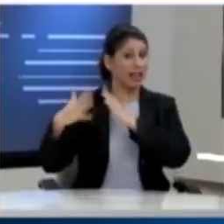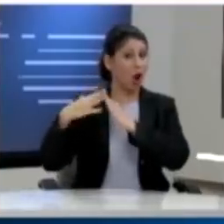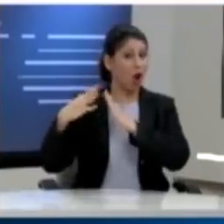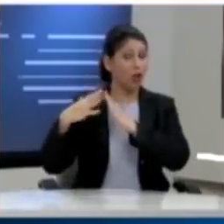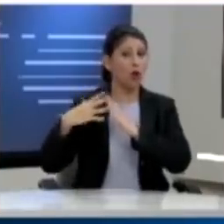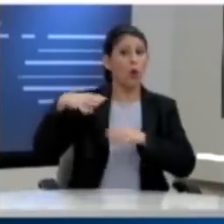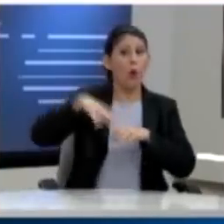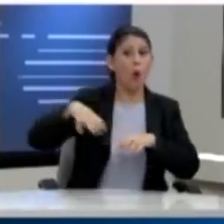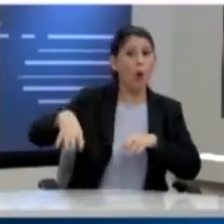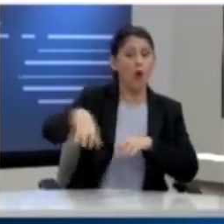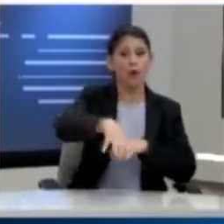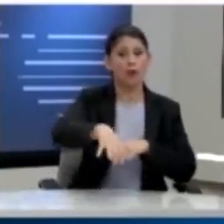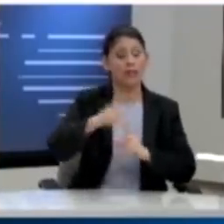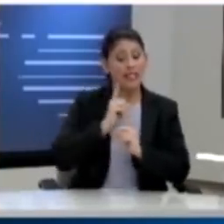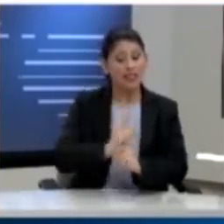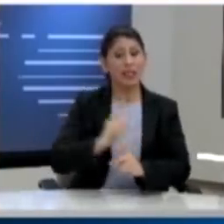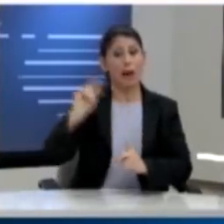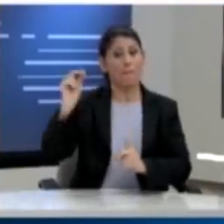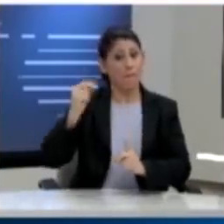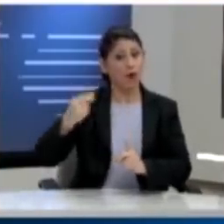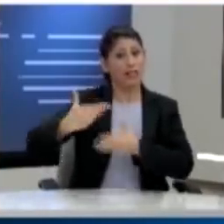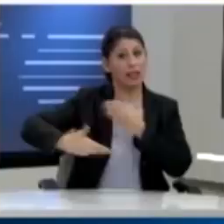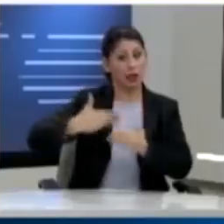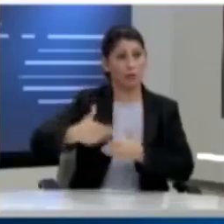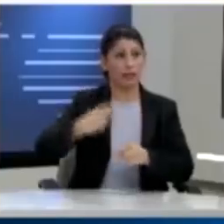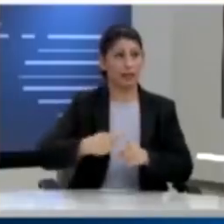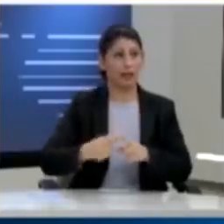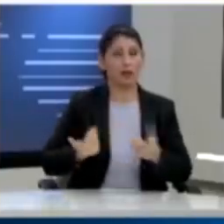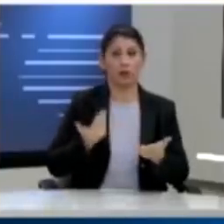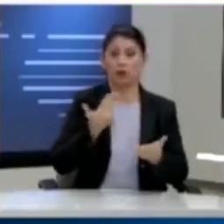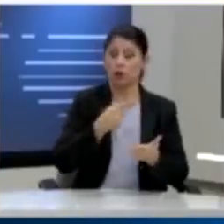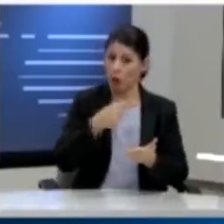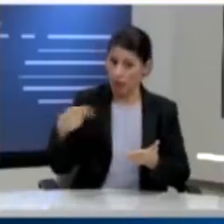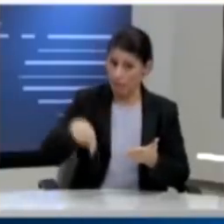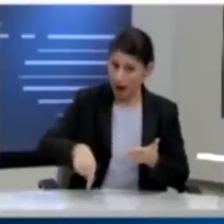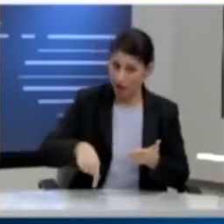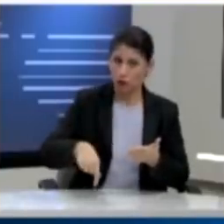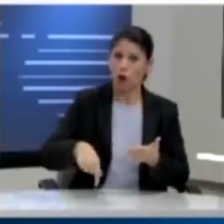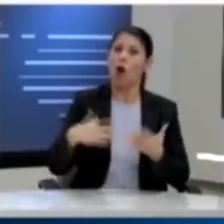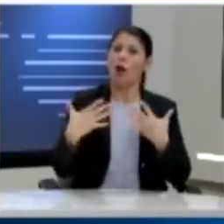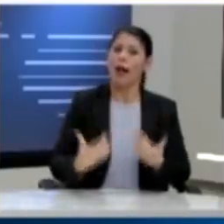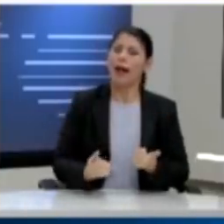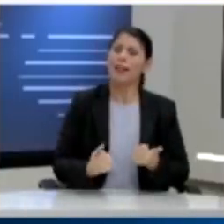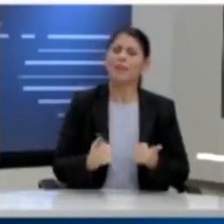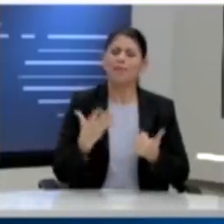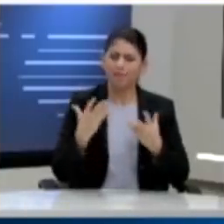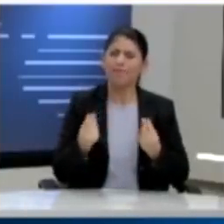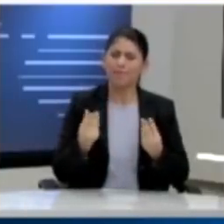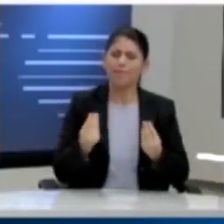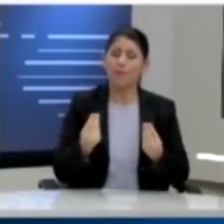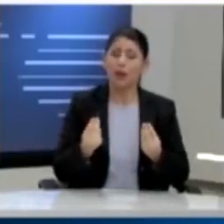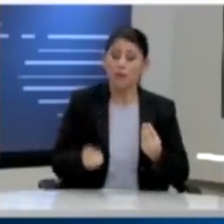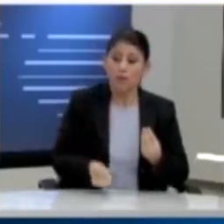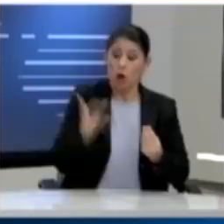και συνολικά την πολιτιστική κληρονομιά της πατρίδας μας, το ζήτημα αυτό αποκτά εξαιρετική